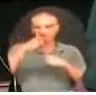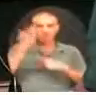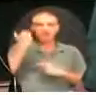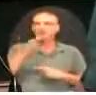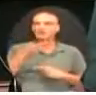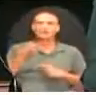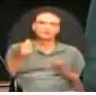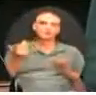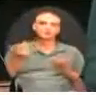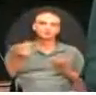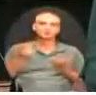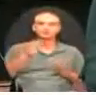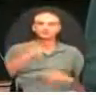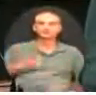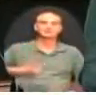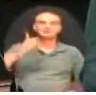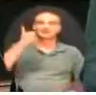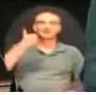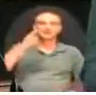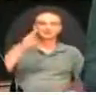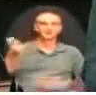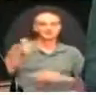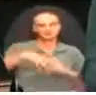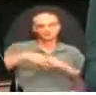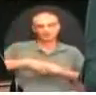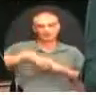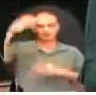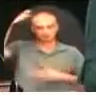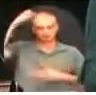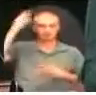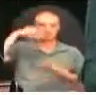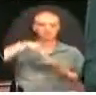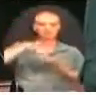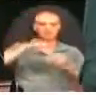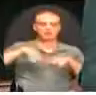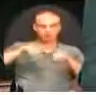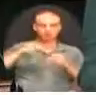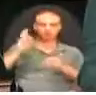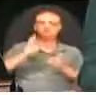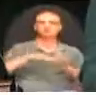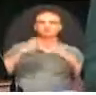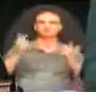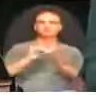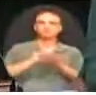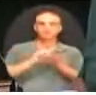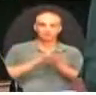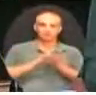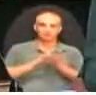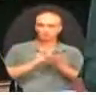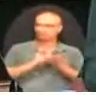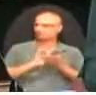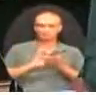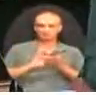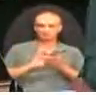כתוב היה שהשרה תלחץ את היד למסי, תהיה על הדשא, תשתתף במסיבת עיתונאים,